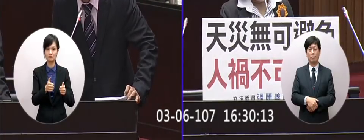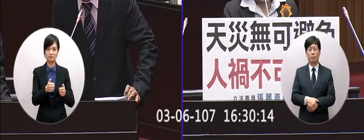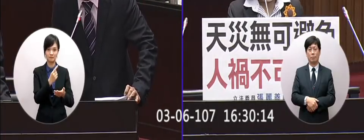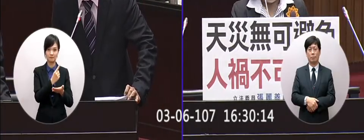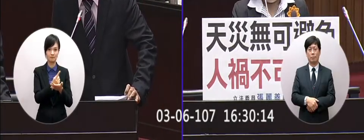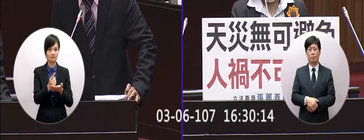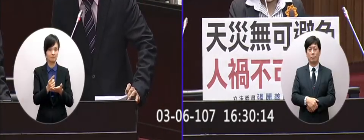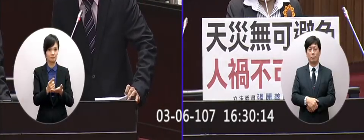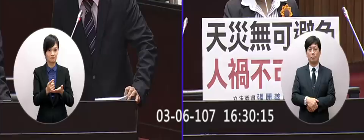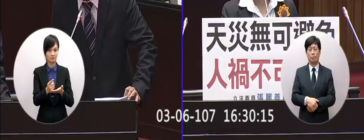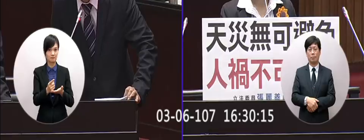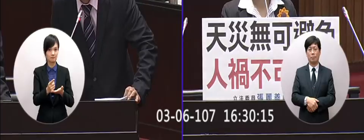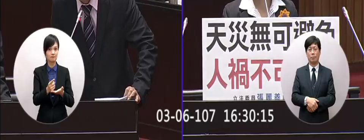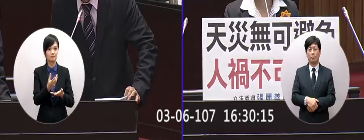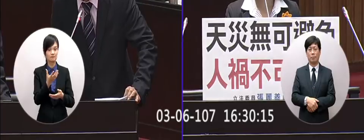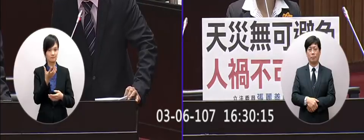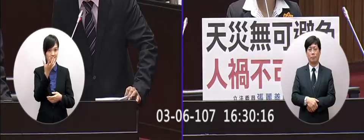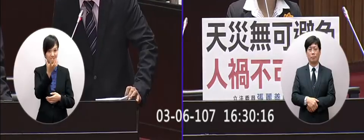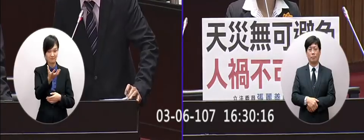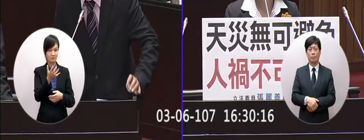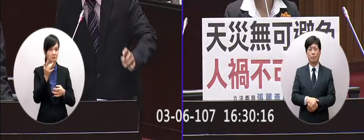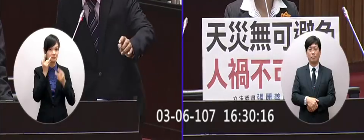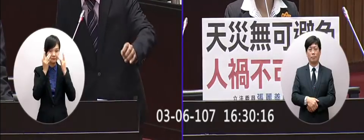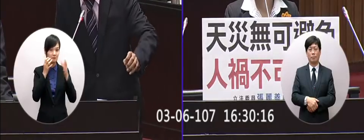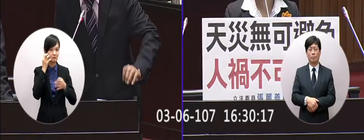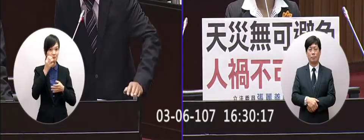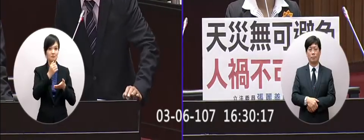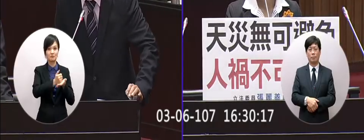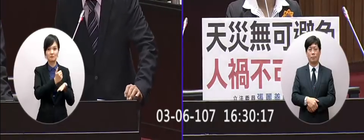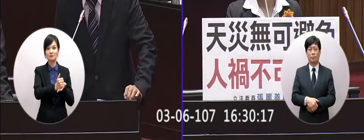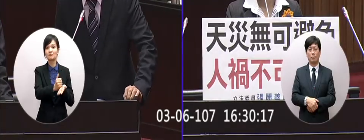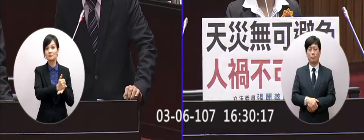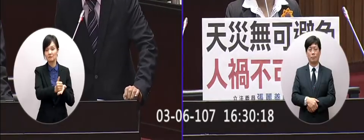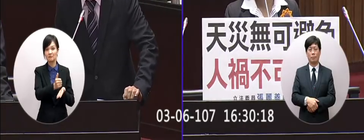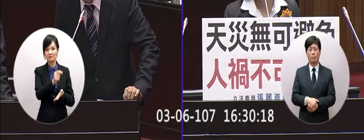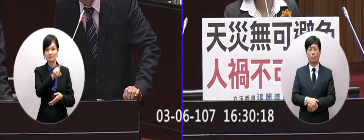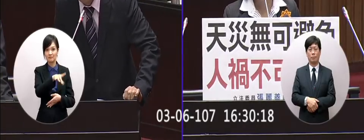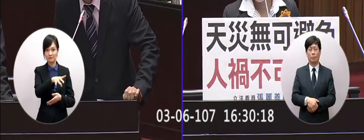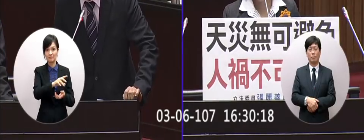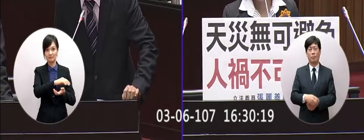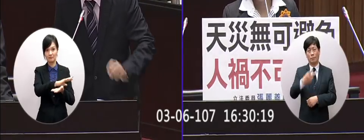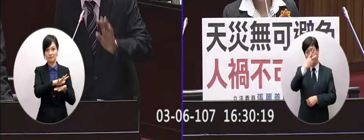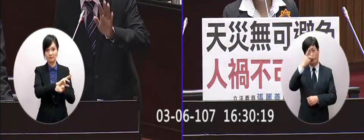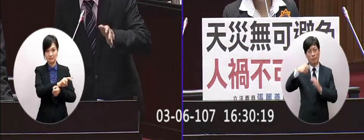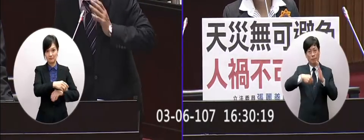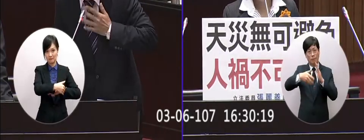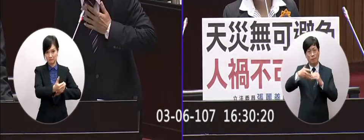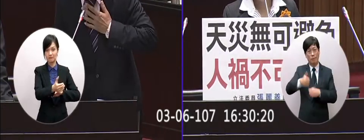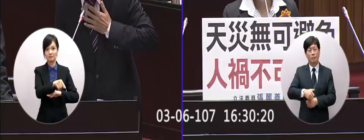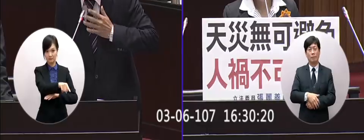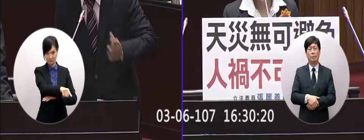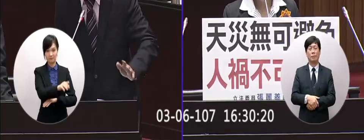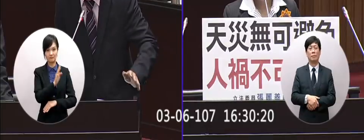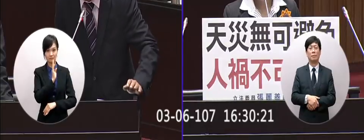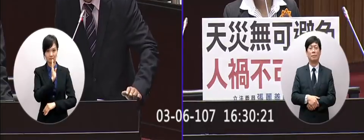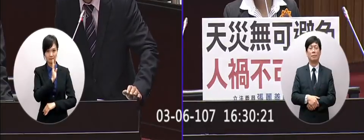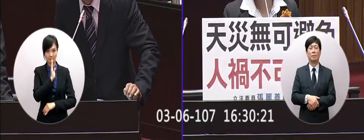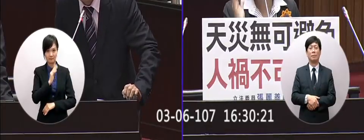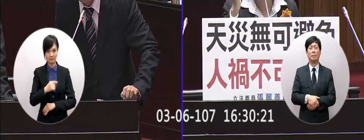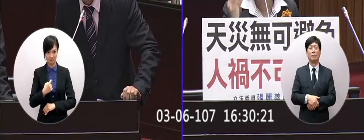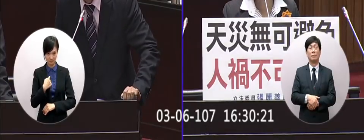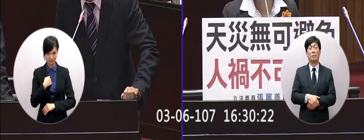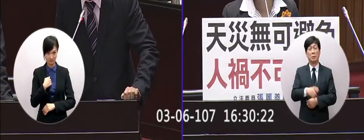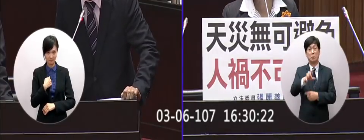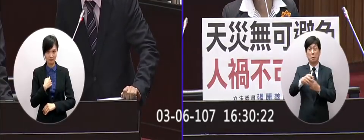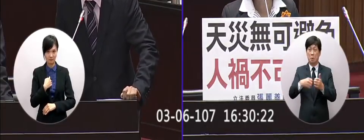大宗蔬菜最多的就是在云林县，尤其是二轮跟那一个 赖院长 几个农会，我们有要